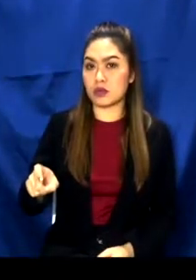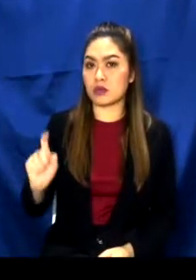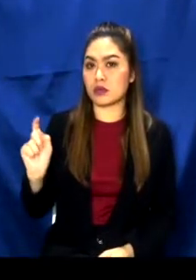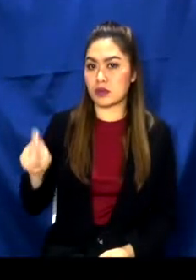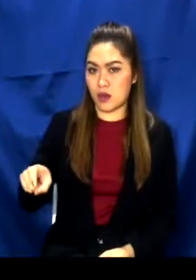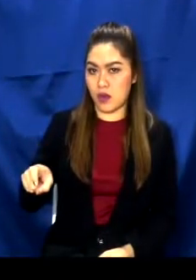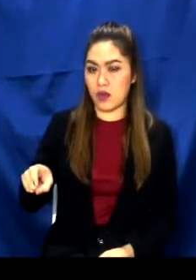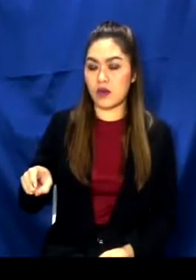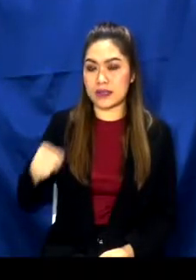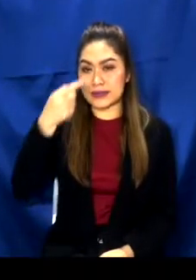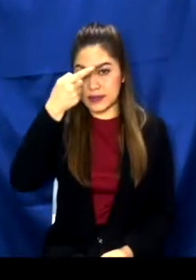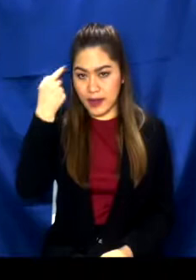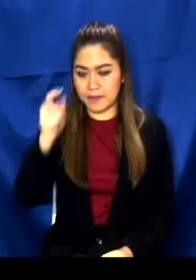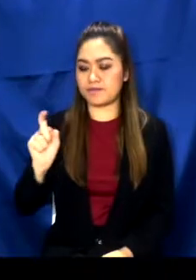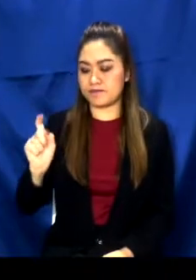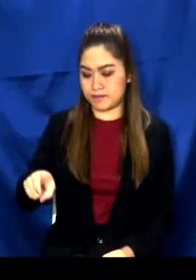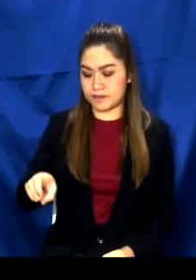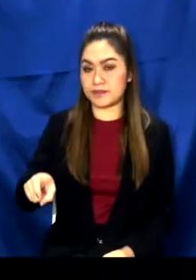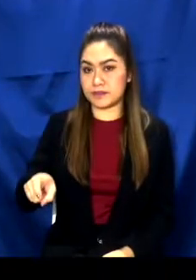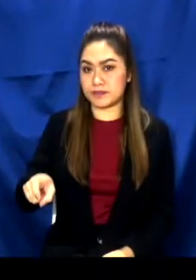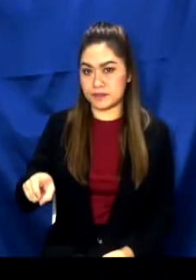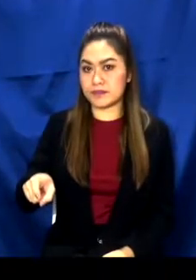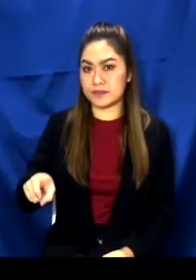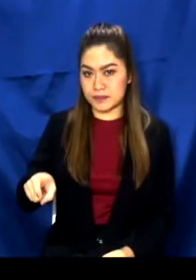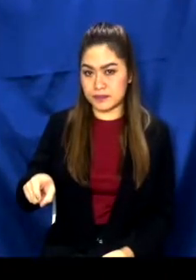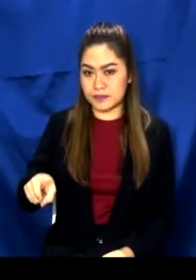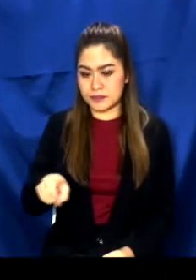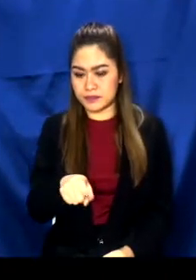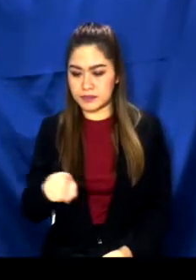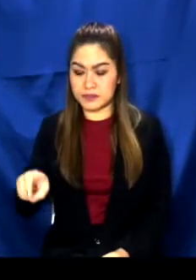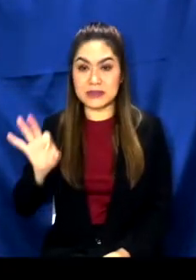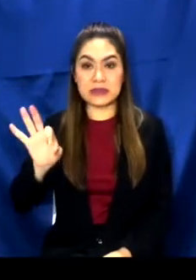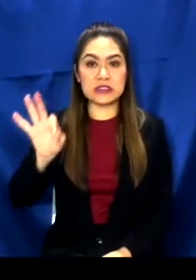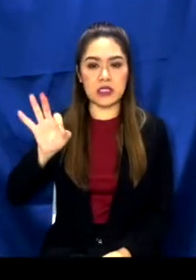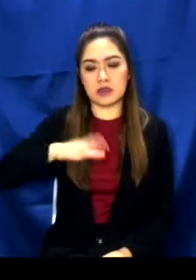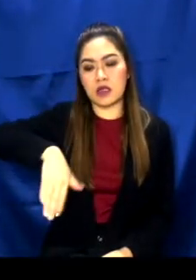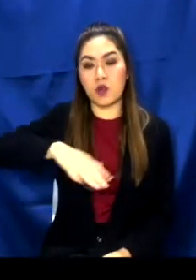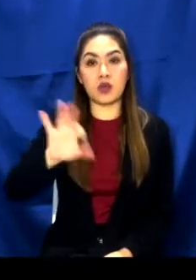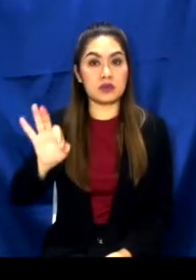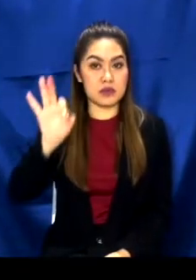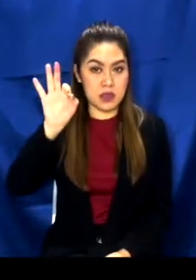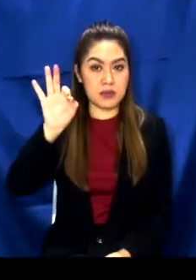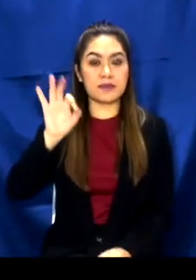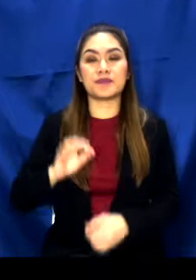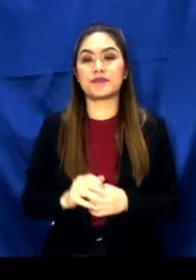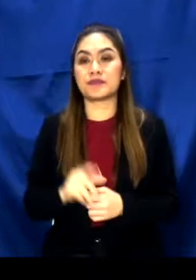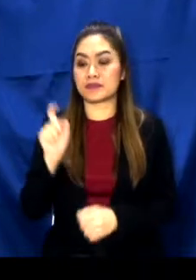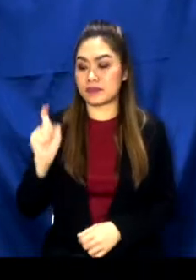ค่ลูกศรสีดำนะคะลูกศรสีดำคือการเลือกวัตถุทุกอย่างนะคะเราก็คลิก